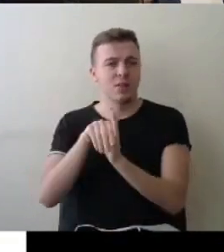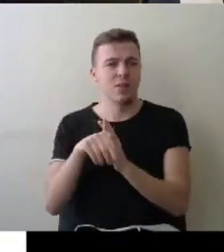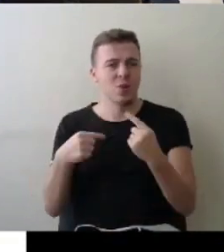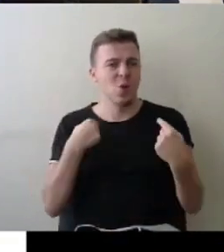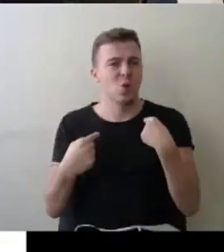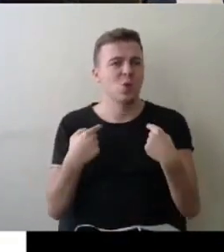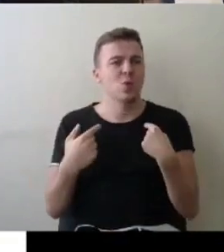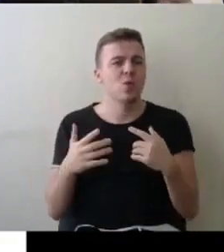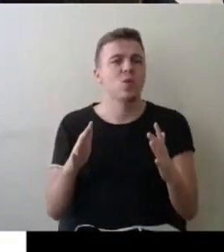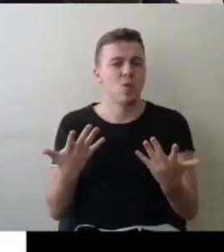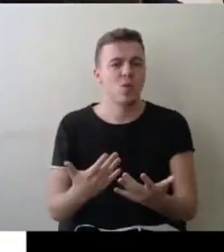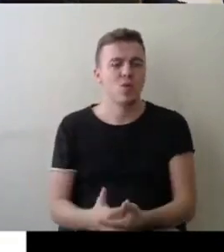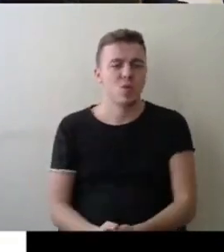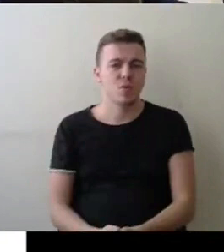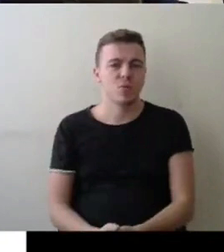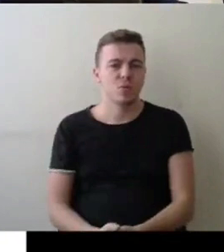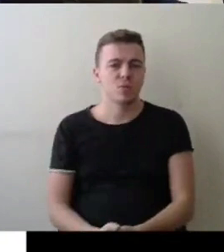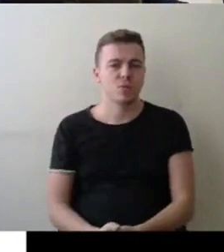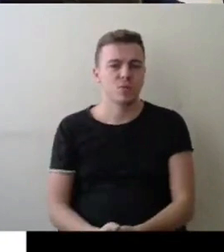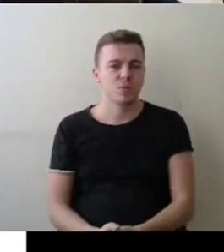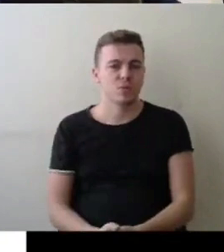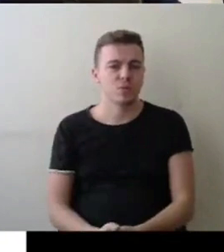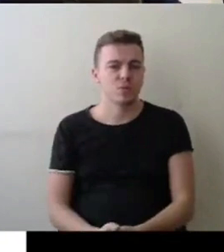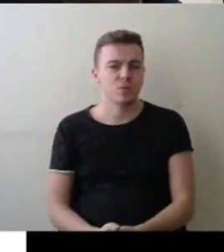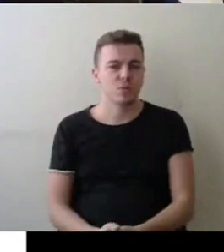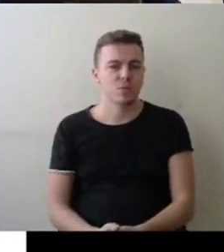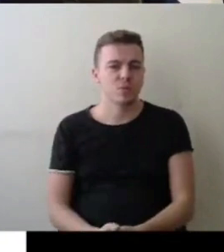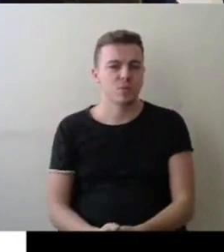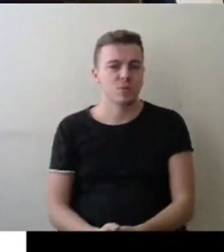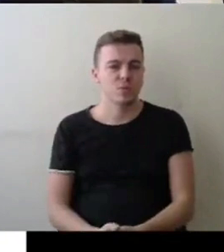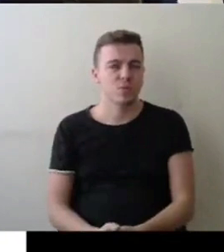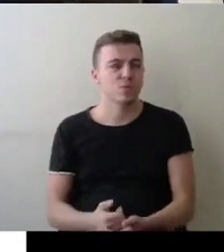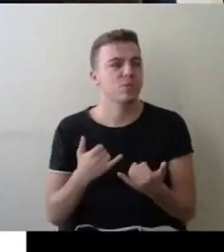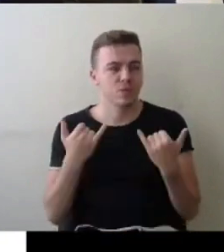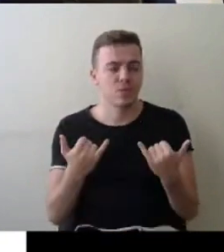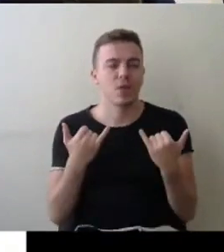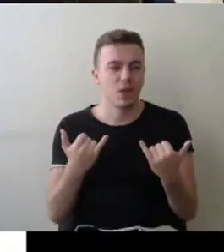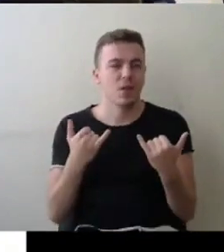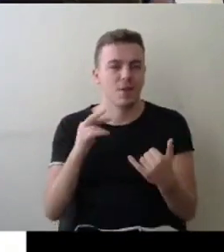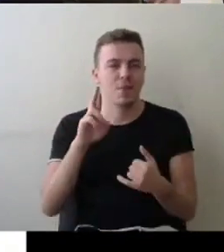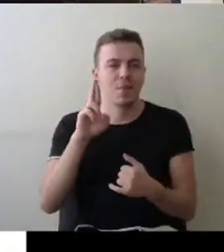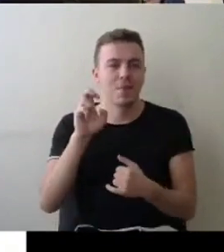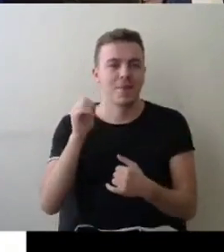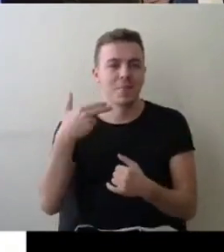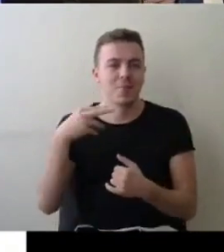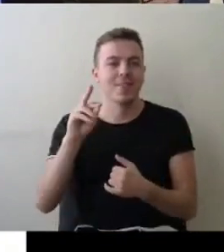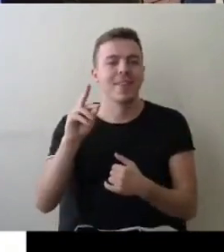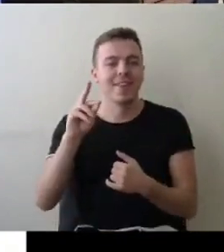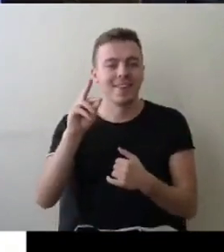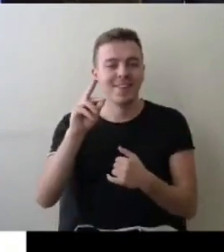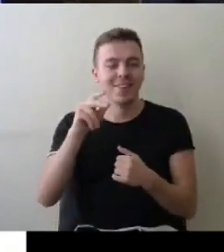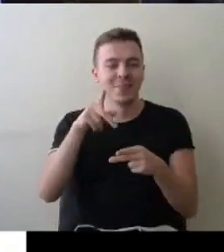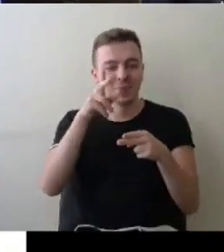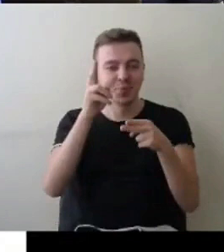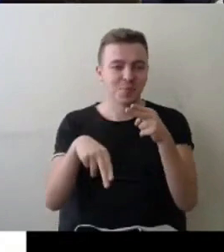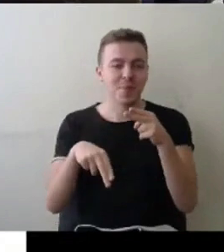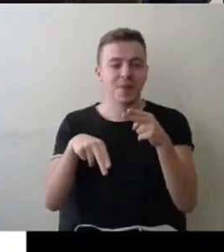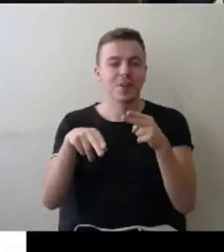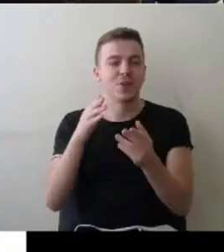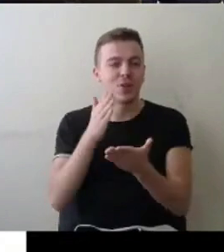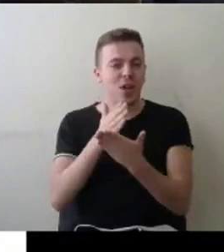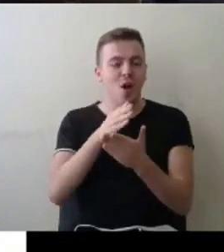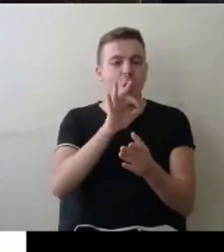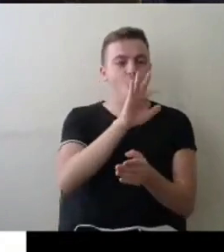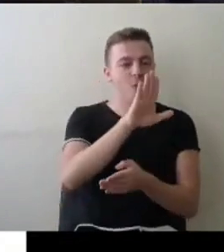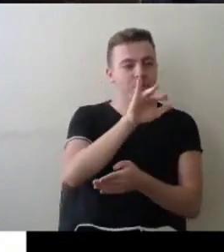vat, kaip tik Ramunė užbaigė, reiškia, vaikas negali būti objektas ir įrankis. Ne? Tai kartais mes,